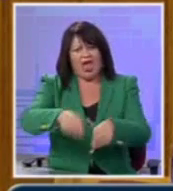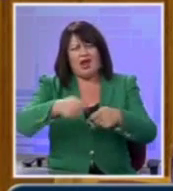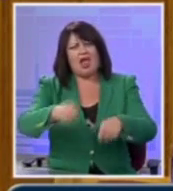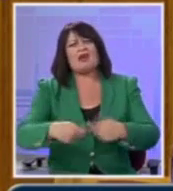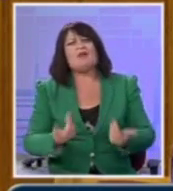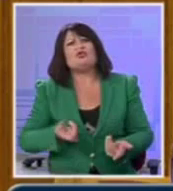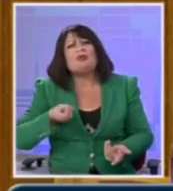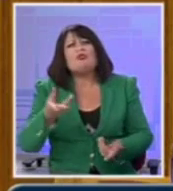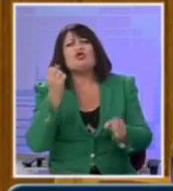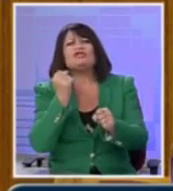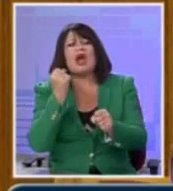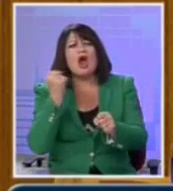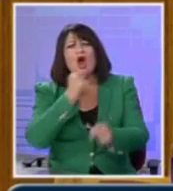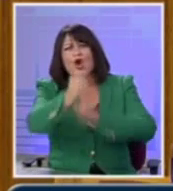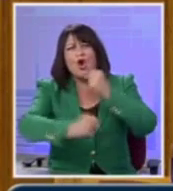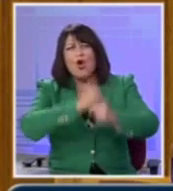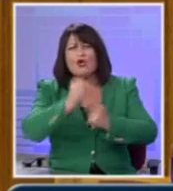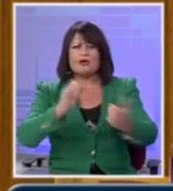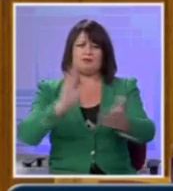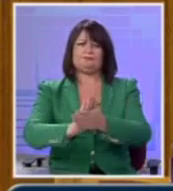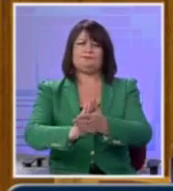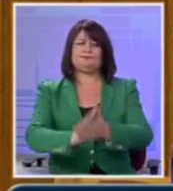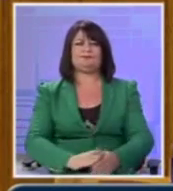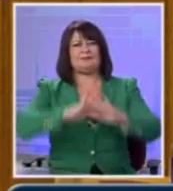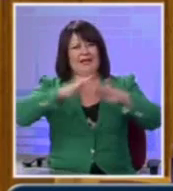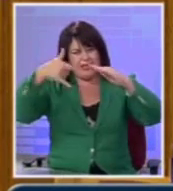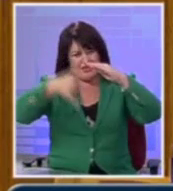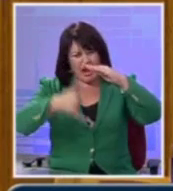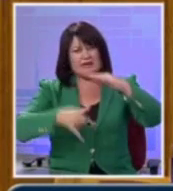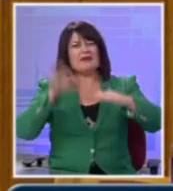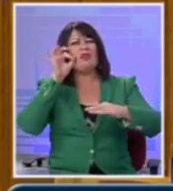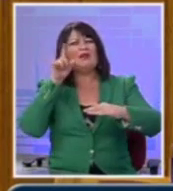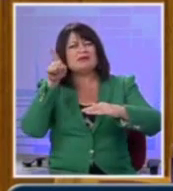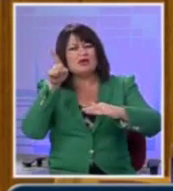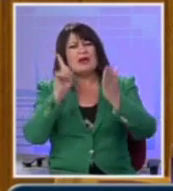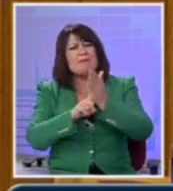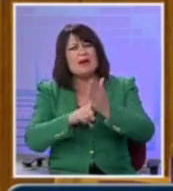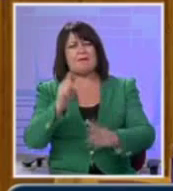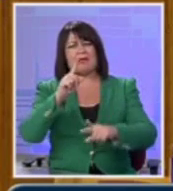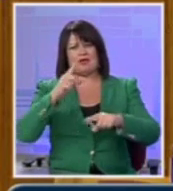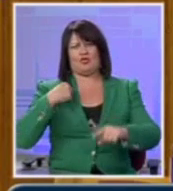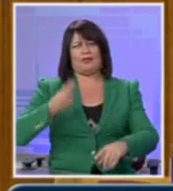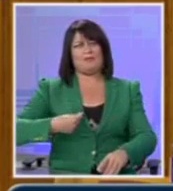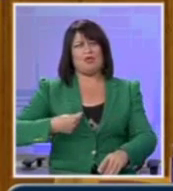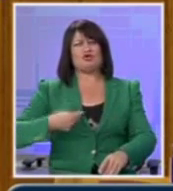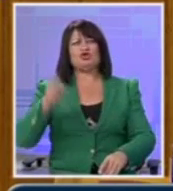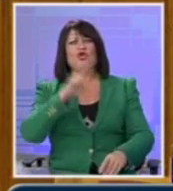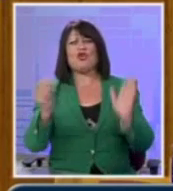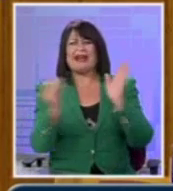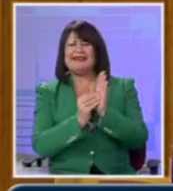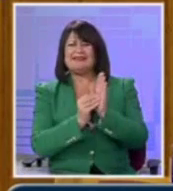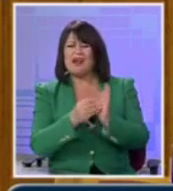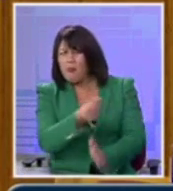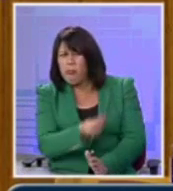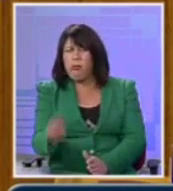χρόνια τα έχετε βαλτωμένα. Μήπως εννοείται την υποθαλάσσια της Θεσσαλονίκης που πρέπει το ελληνικό δημόσιο να δώσει σε ρήτρες